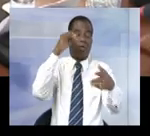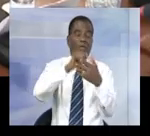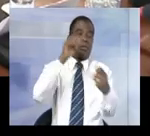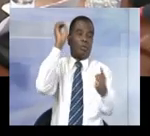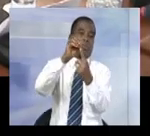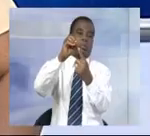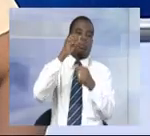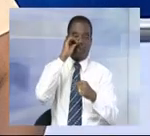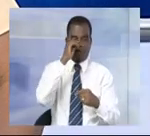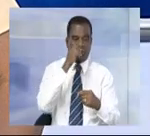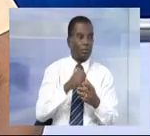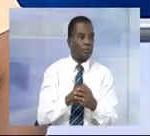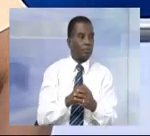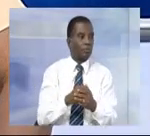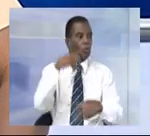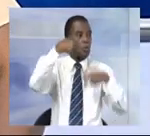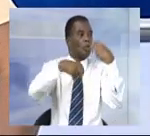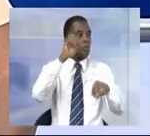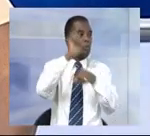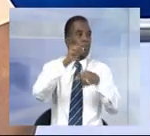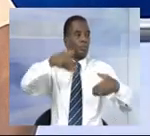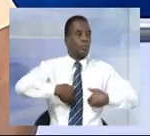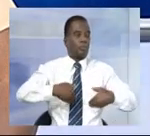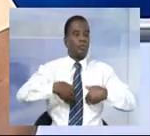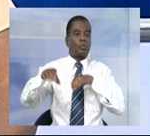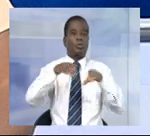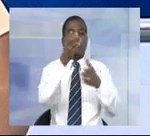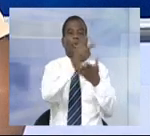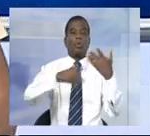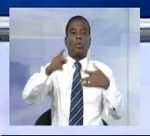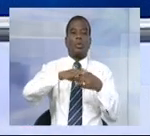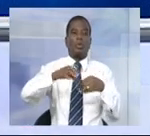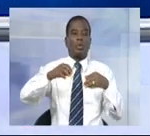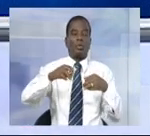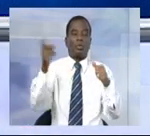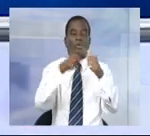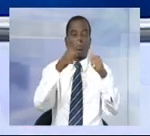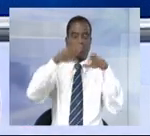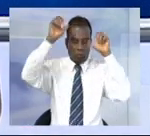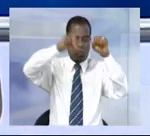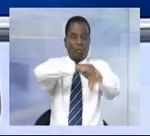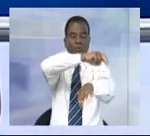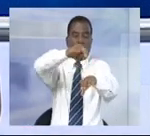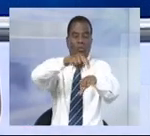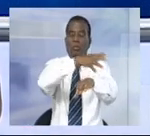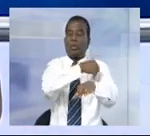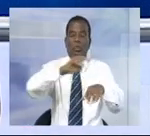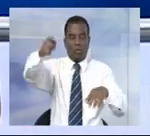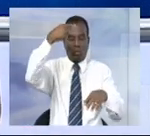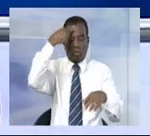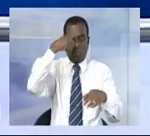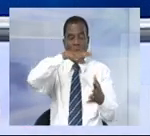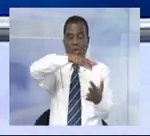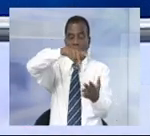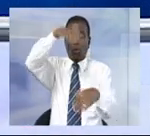but. La question de l'emploi jeune donc fait partie des priorités du président de la République et du gouvernement. Une